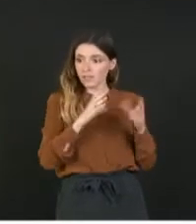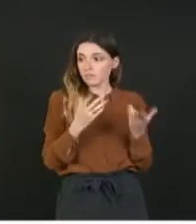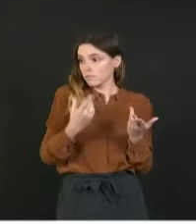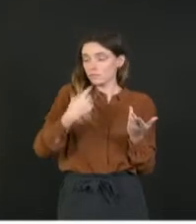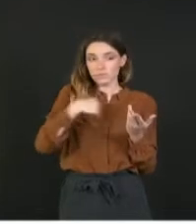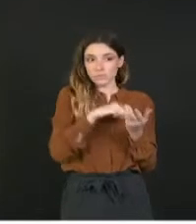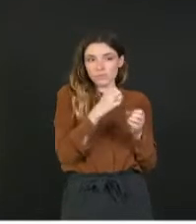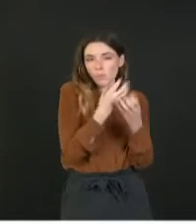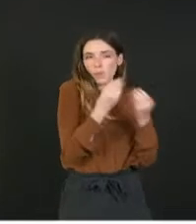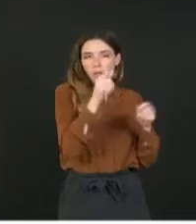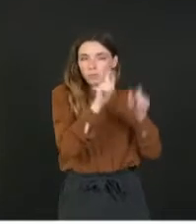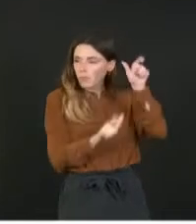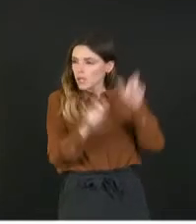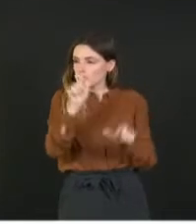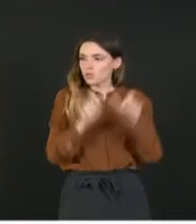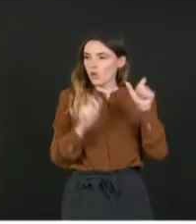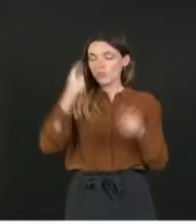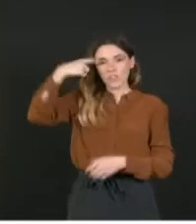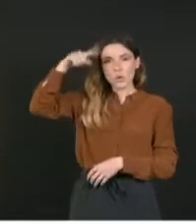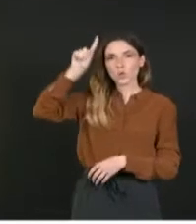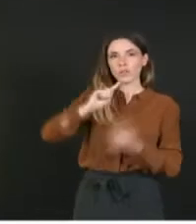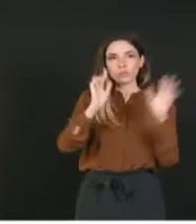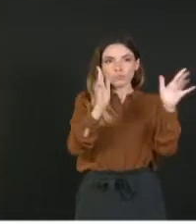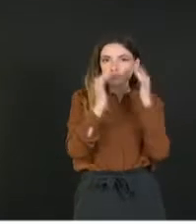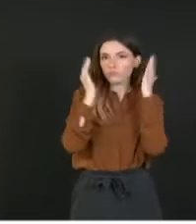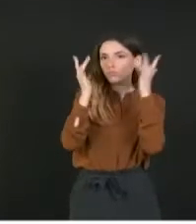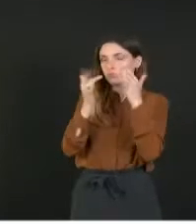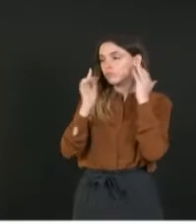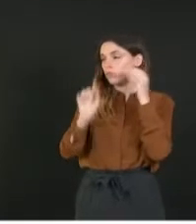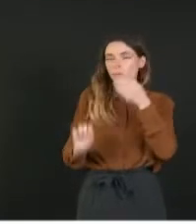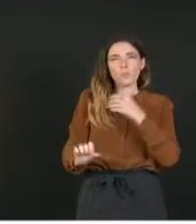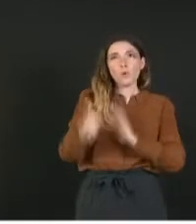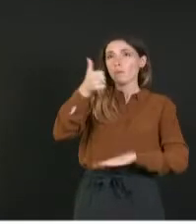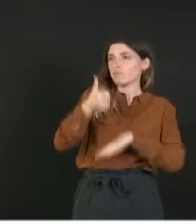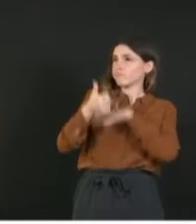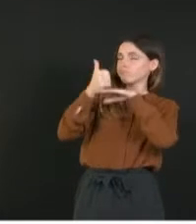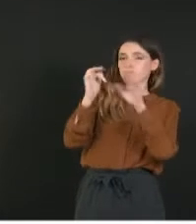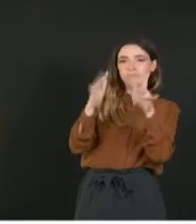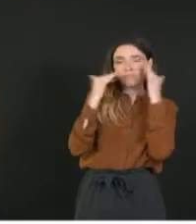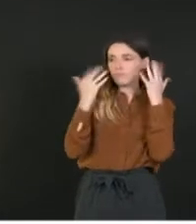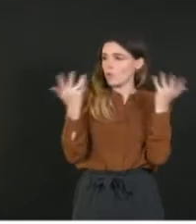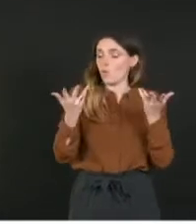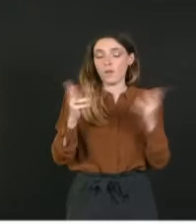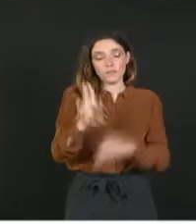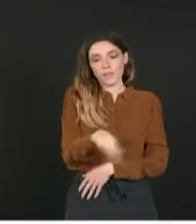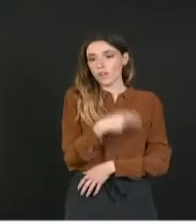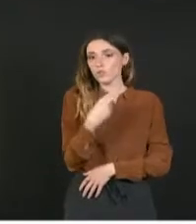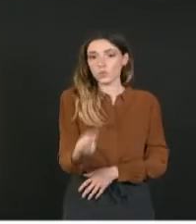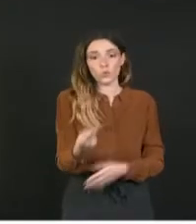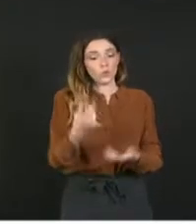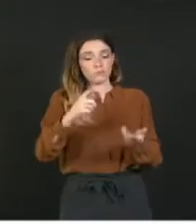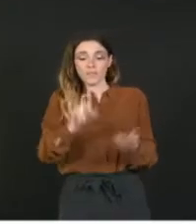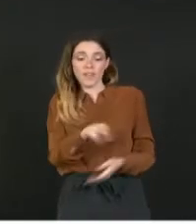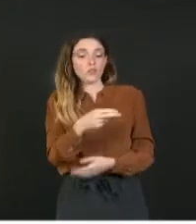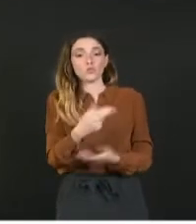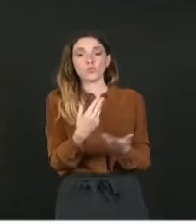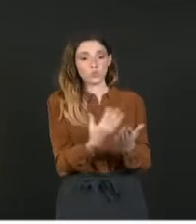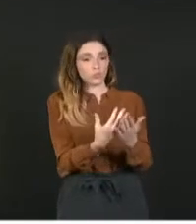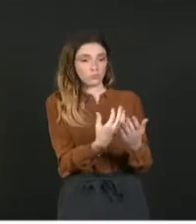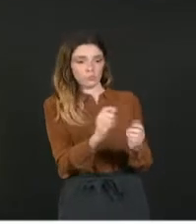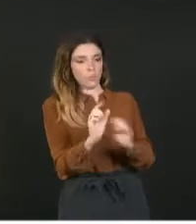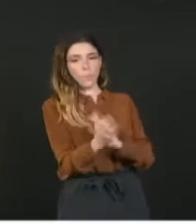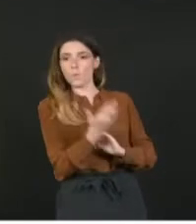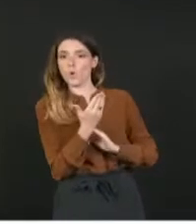et plein de courants. Celle qui nous a le plus inspiré, c'est la nature. Et en fait, la nature, elle nous dit qu'elle est